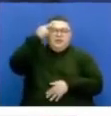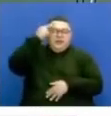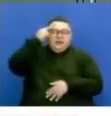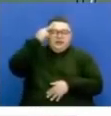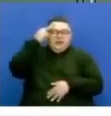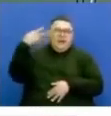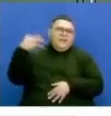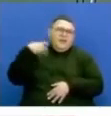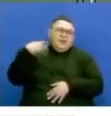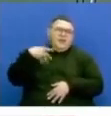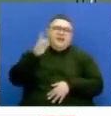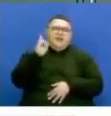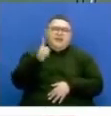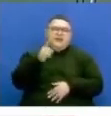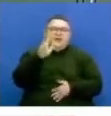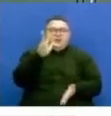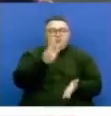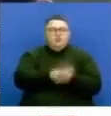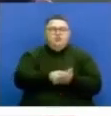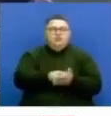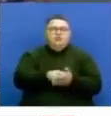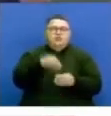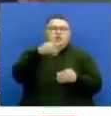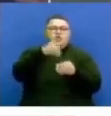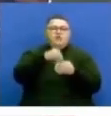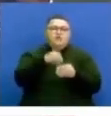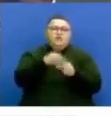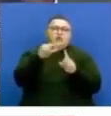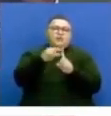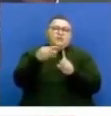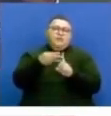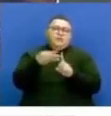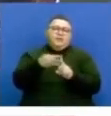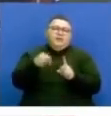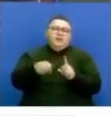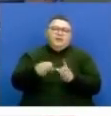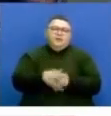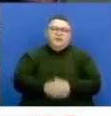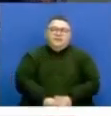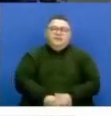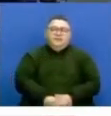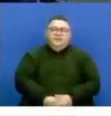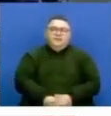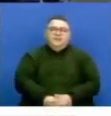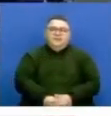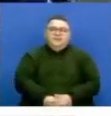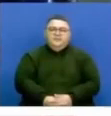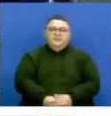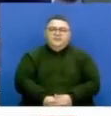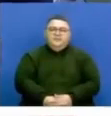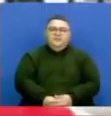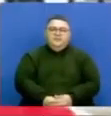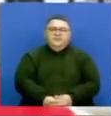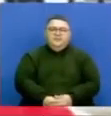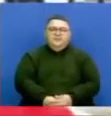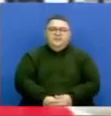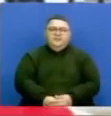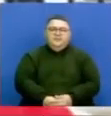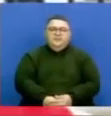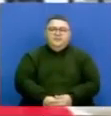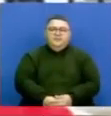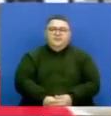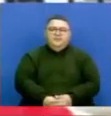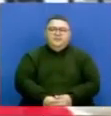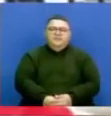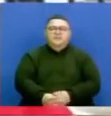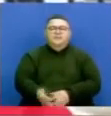pasca dari keputusan voting di sidang Majelis Umum PBB darurat ke-10 di New York tersebut, Fatima. Baik, terima